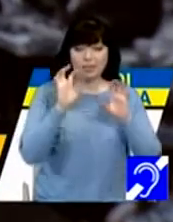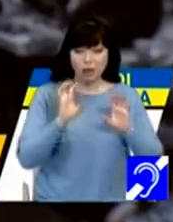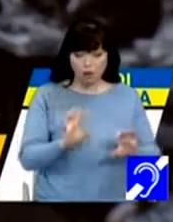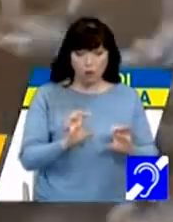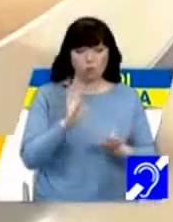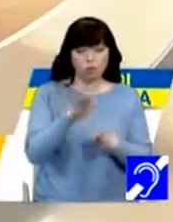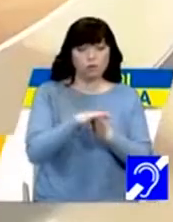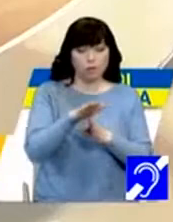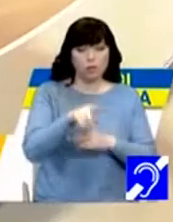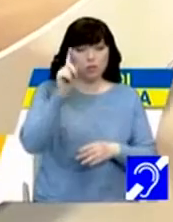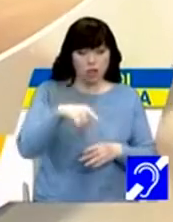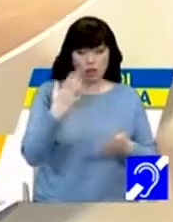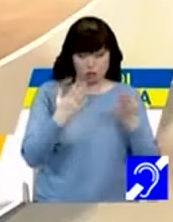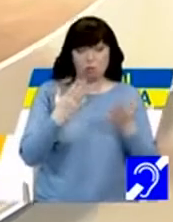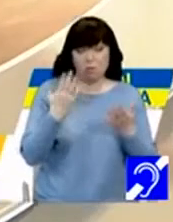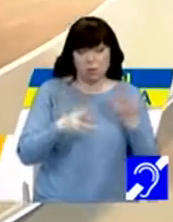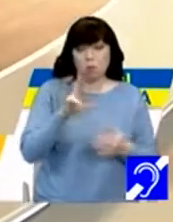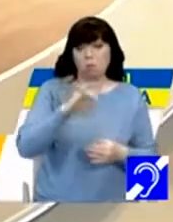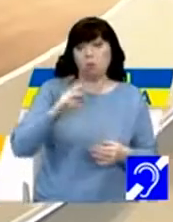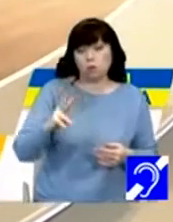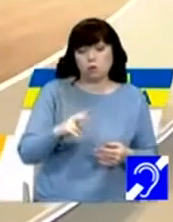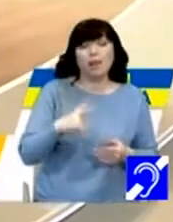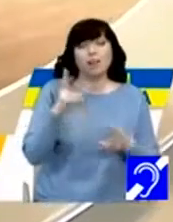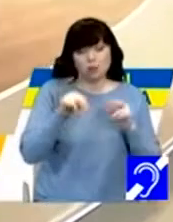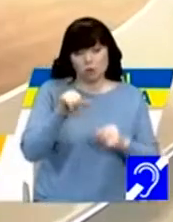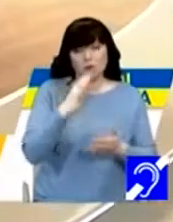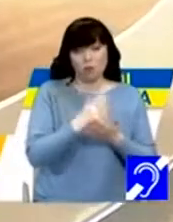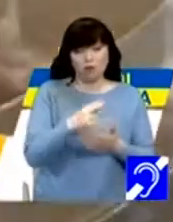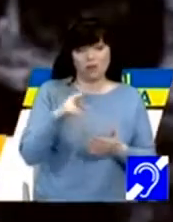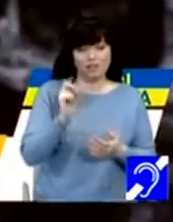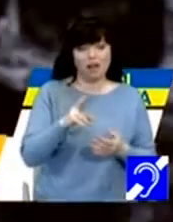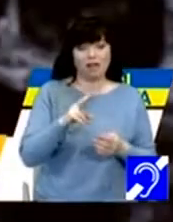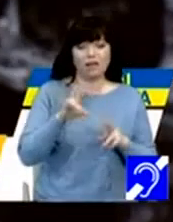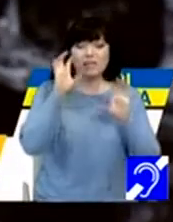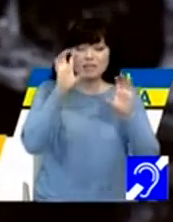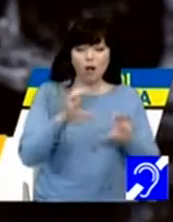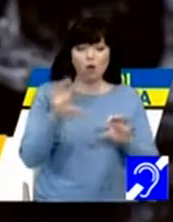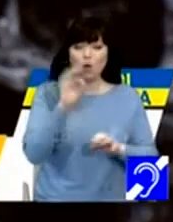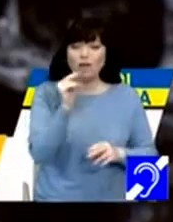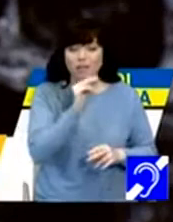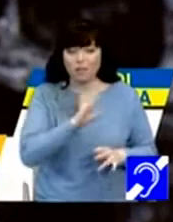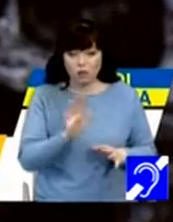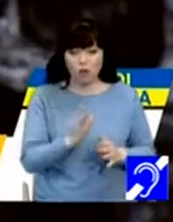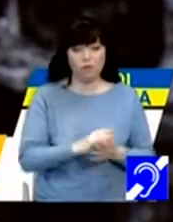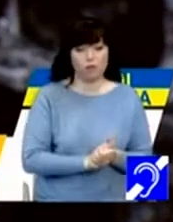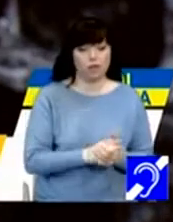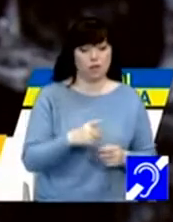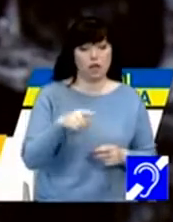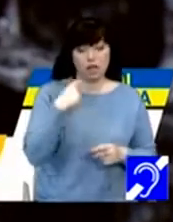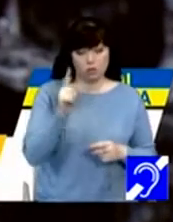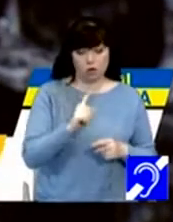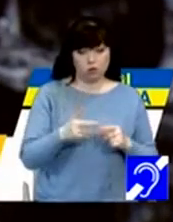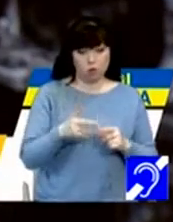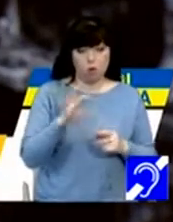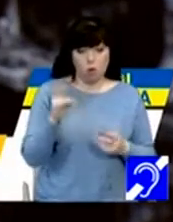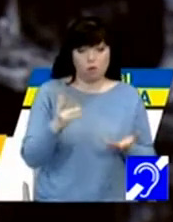fi respectată chiar și în cazul lui Putin, care se va bucura de prezumția de nevinovăție. Există și o a doua dificultate, faptul că președintele Putin